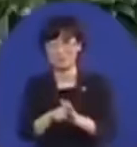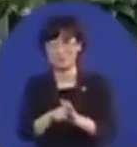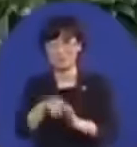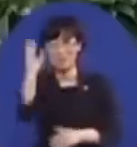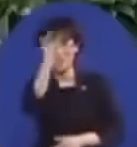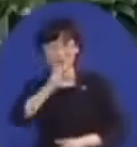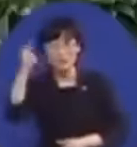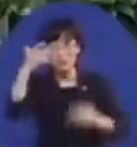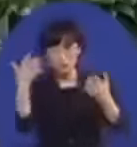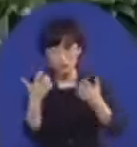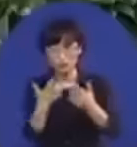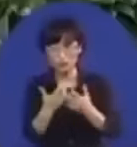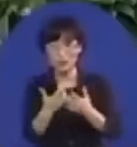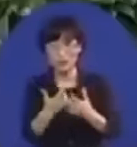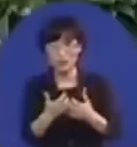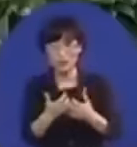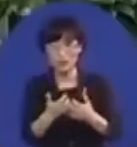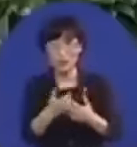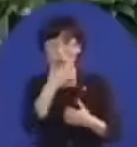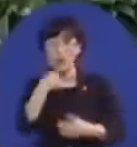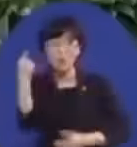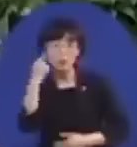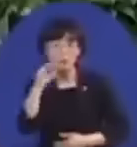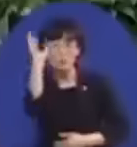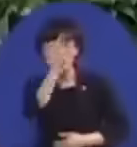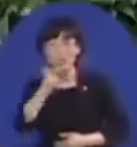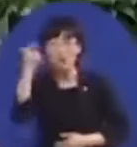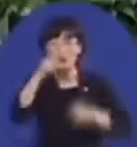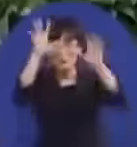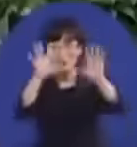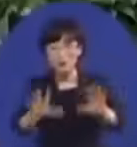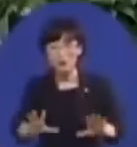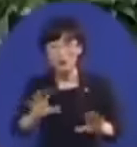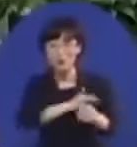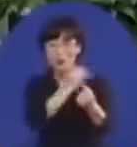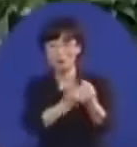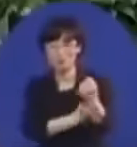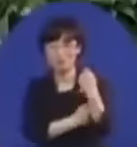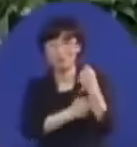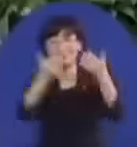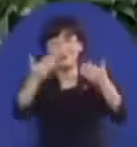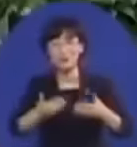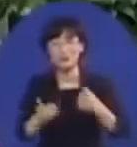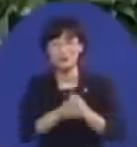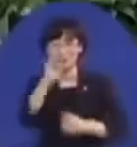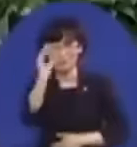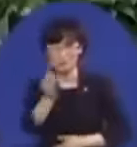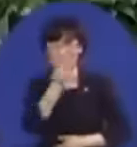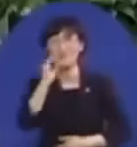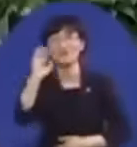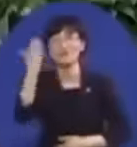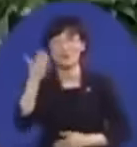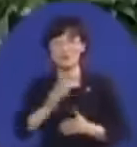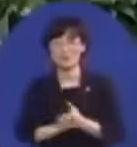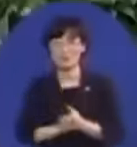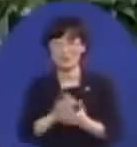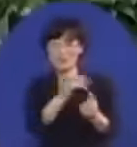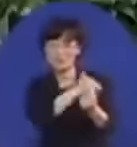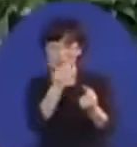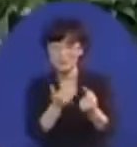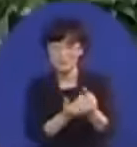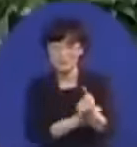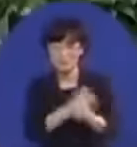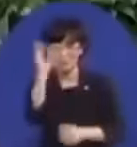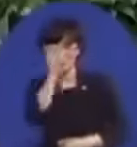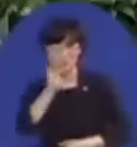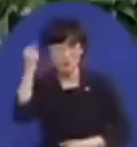성령 충만의 복음, 성령이 임하셔서 권능을 주어서 거룩하게 되고 증인되게 하는